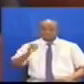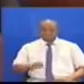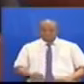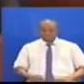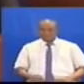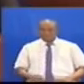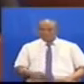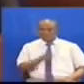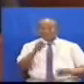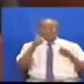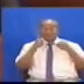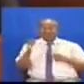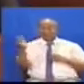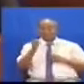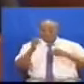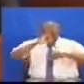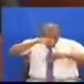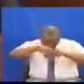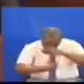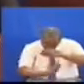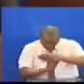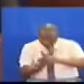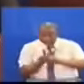maarufu mzee wa Nyungu.